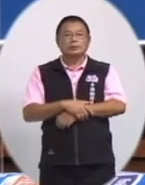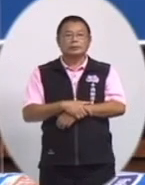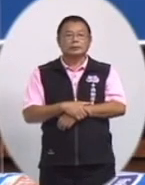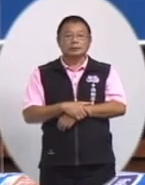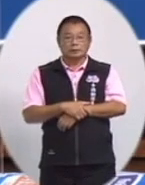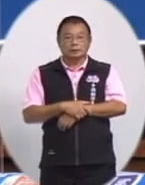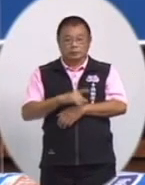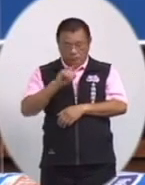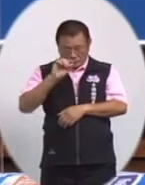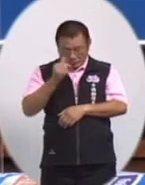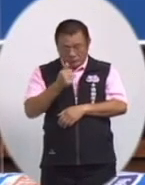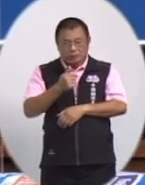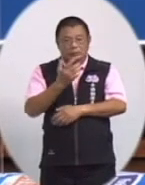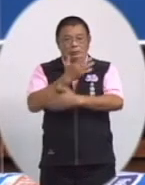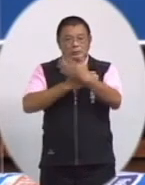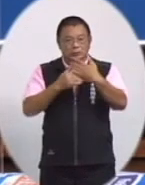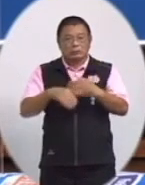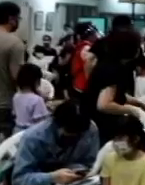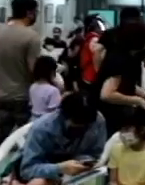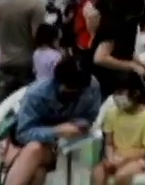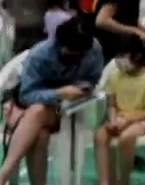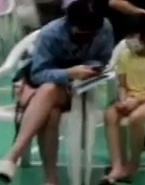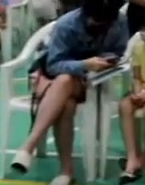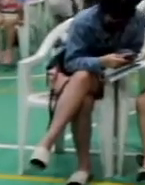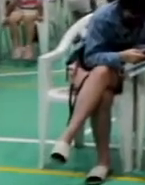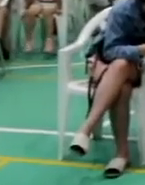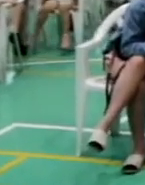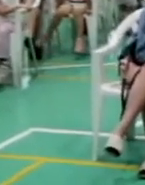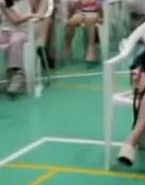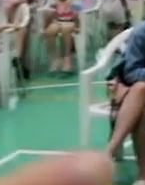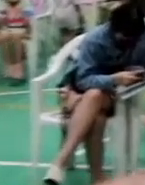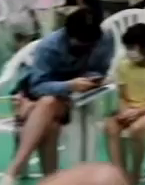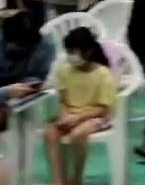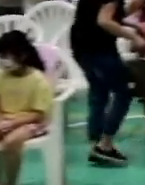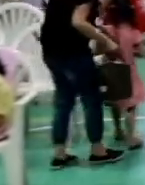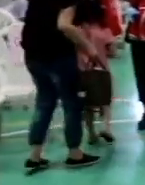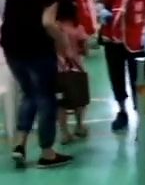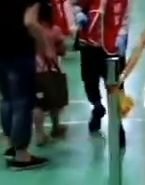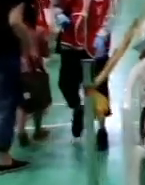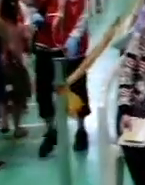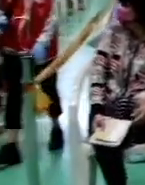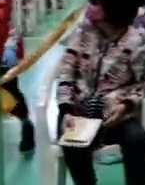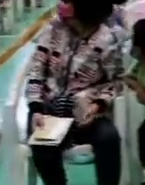那今天比较特殊是身障的也有9个。